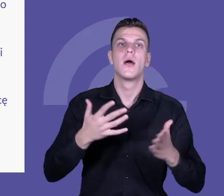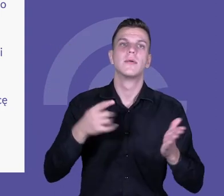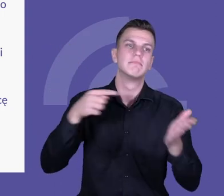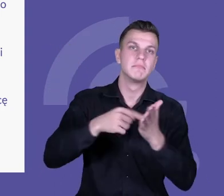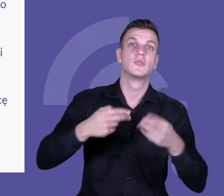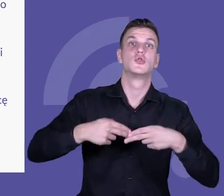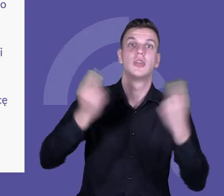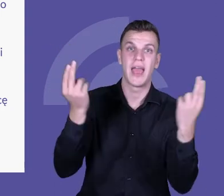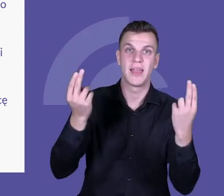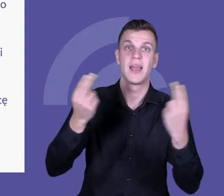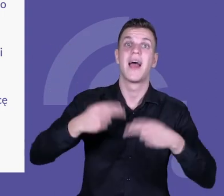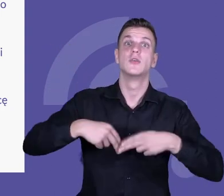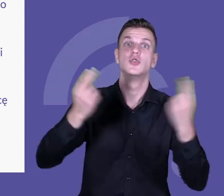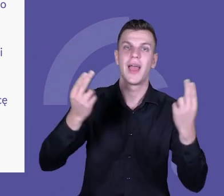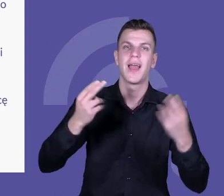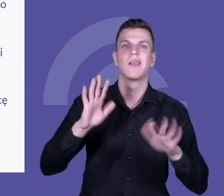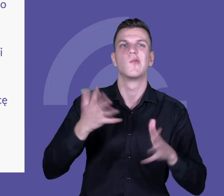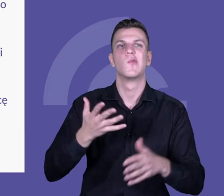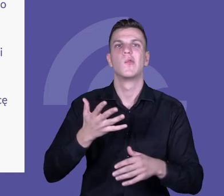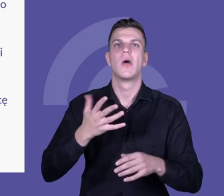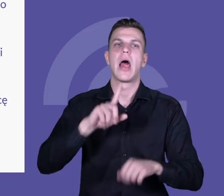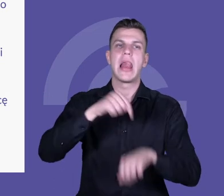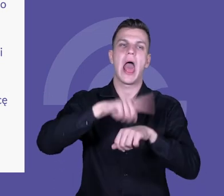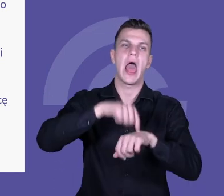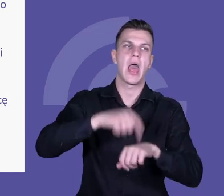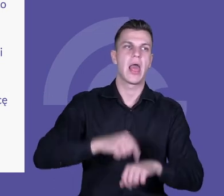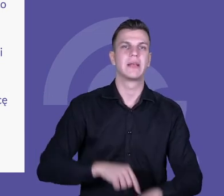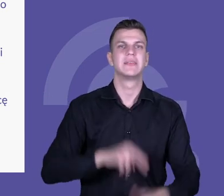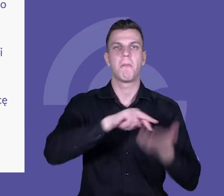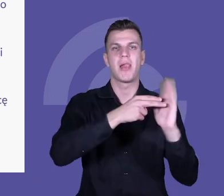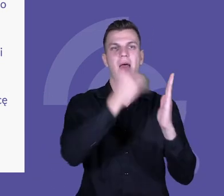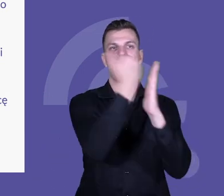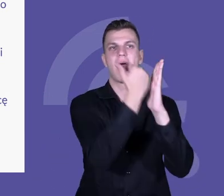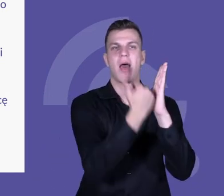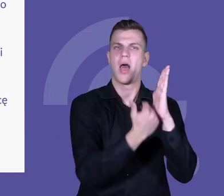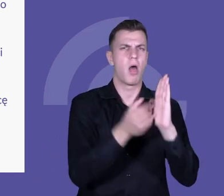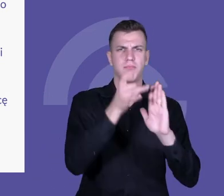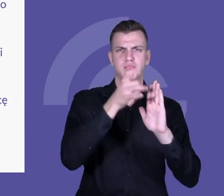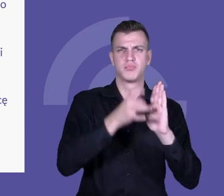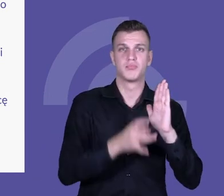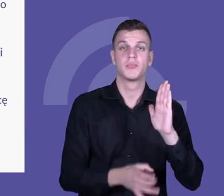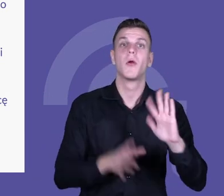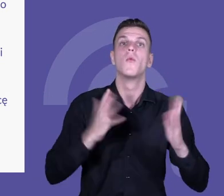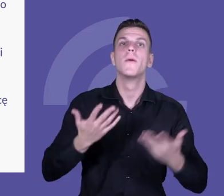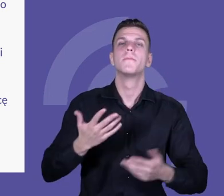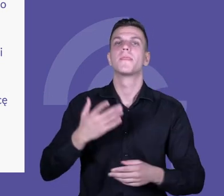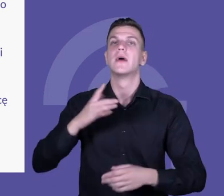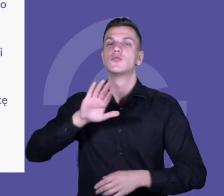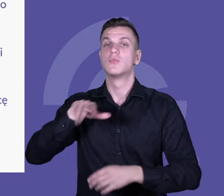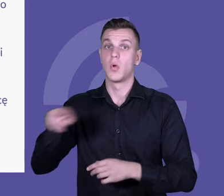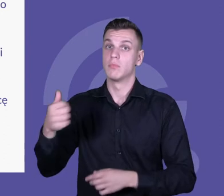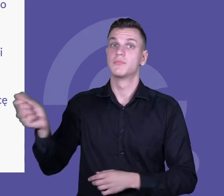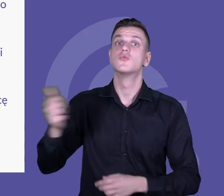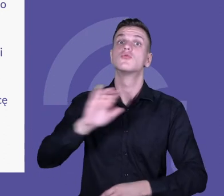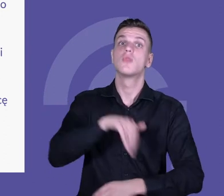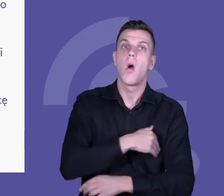system takiej ramowej pracy 45-minutowej, my potrzebujemy zwiększenia elastyczności funkcjonowania szkół, żeby